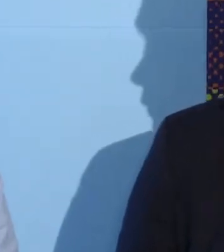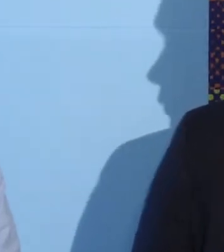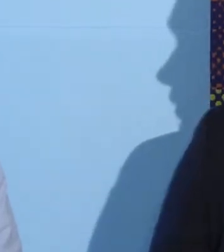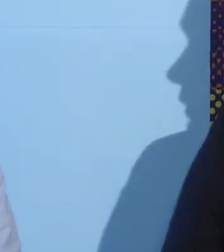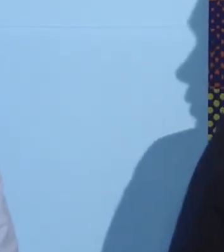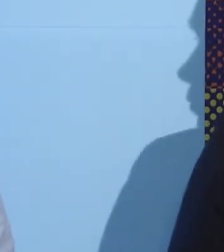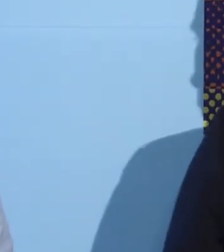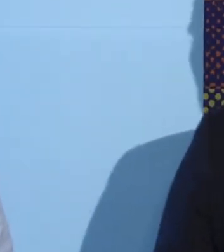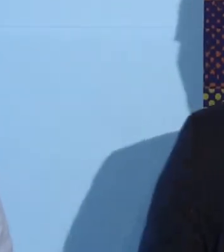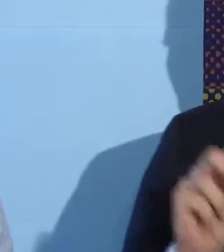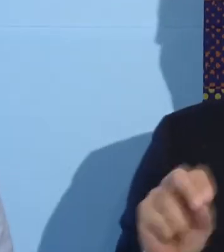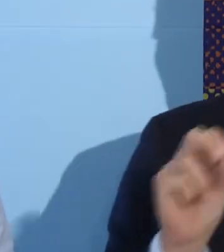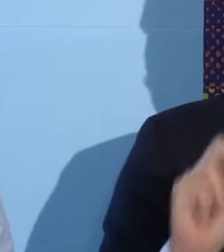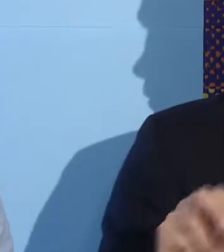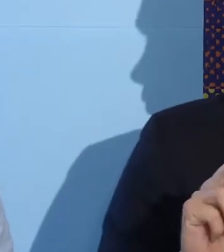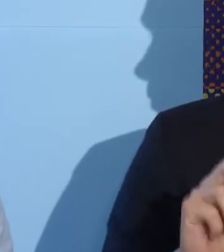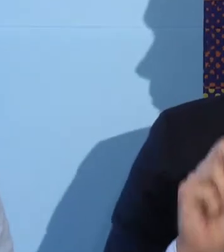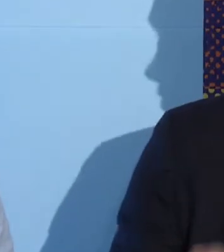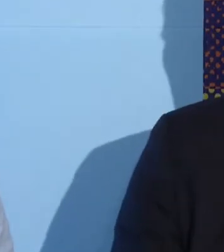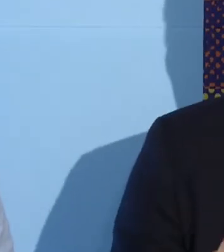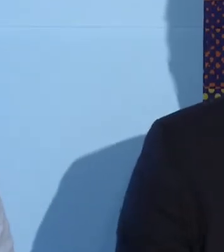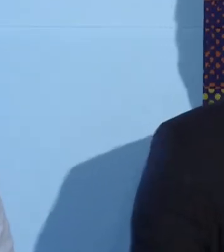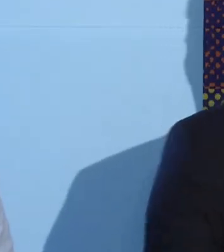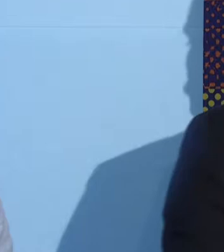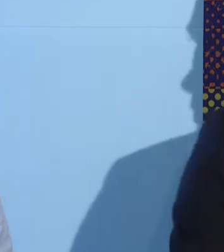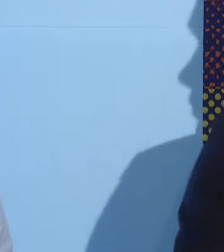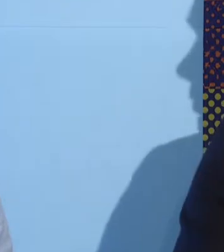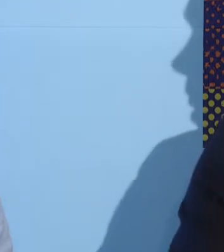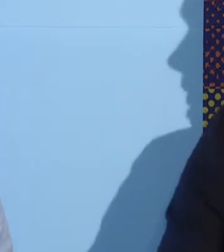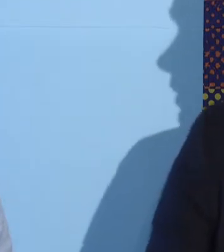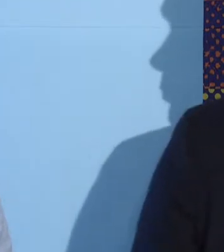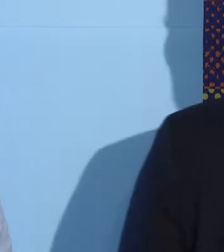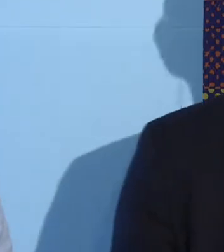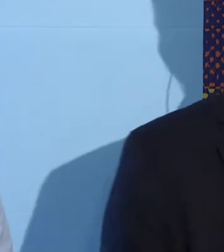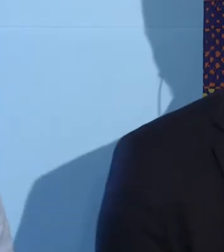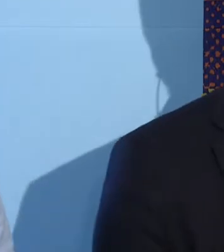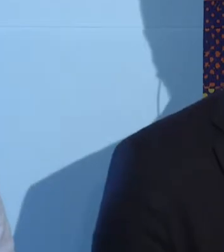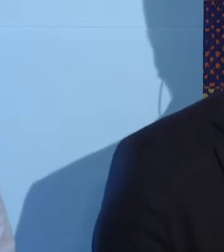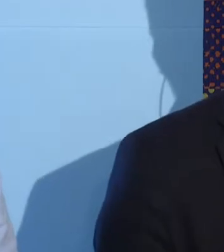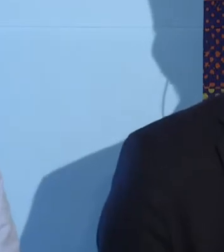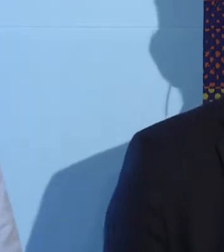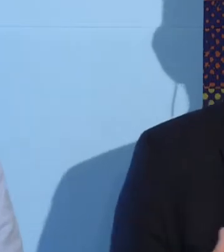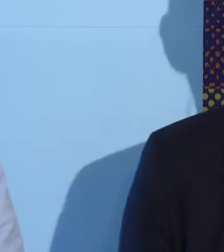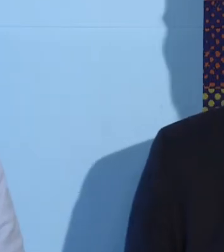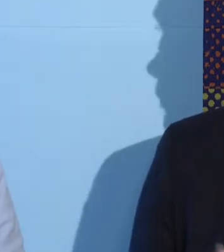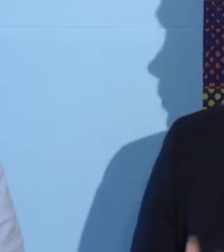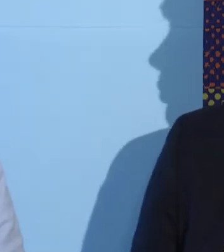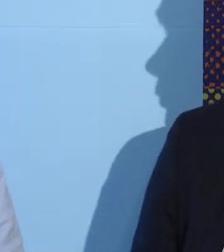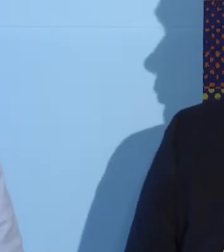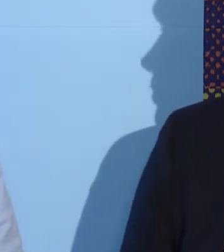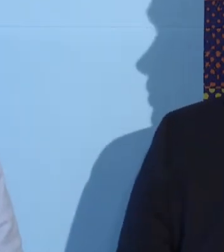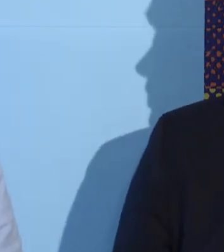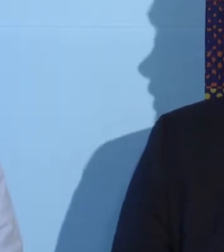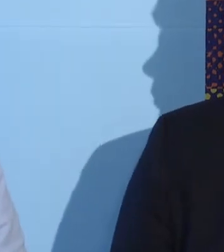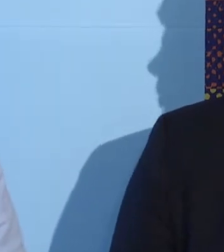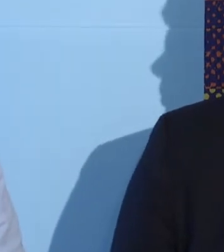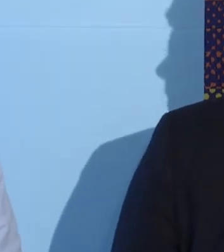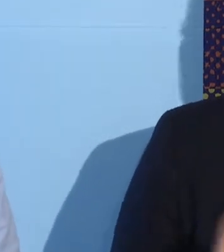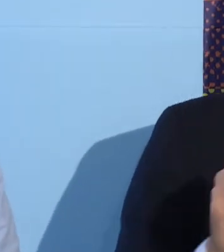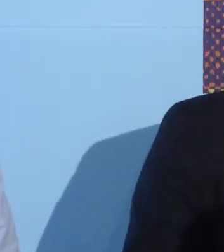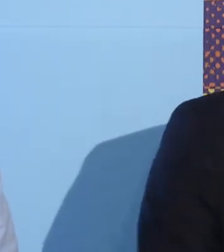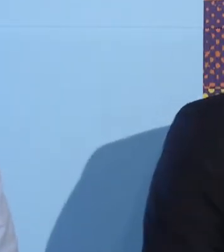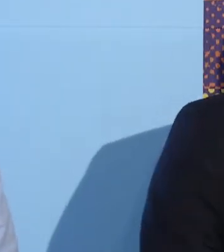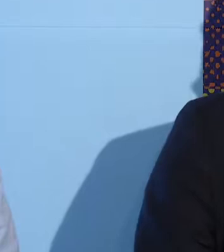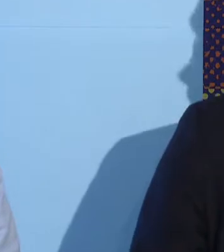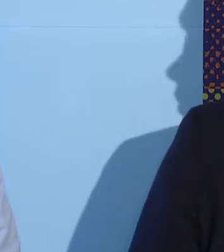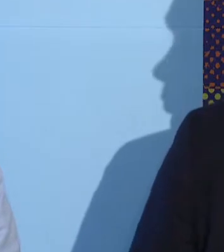rädd för liksom att man sätter ett tal och sen så blir man blind. Det är en indikator. Det säger någonting om någonting måste tas an. Men